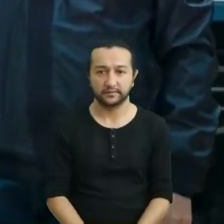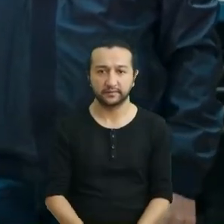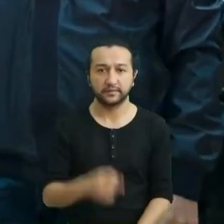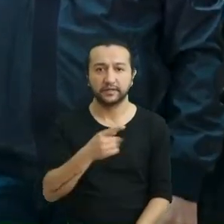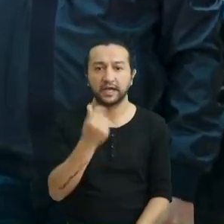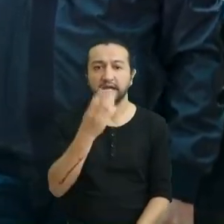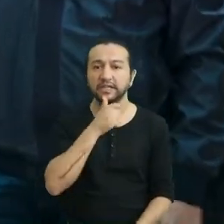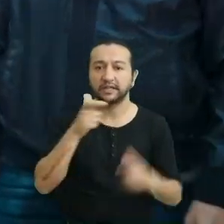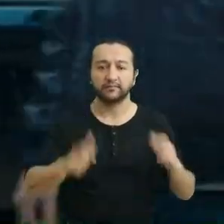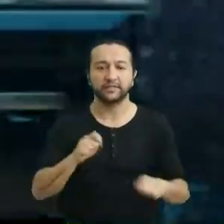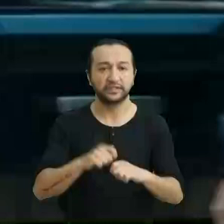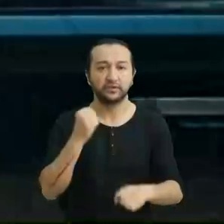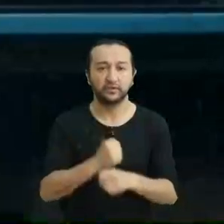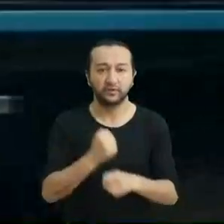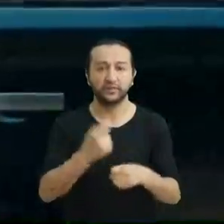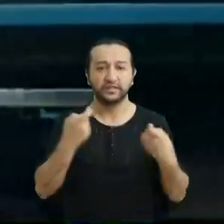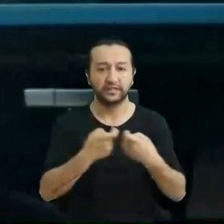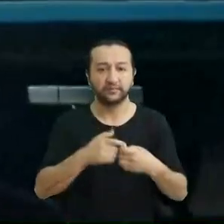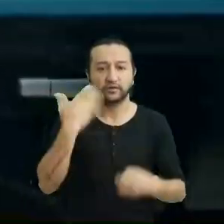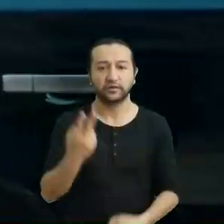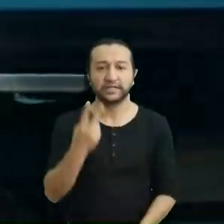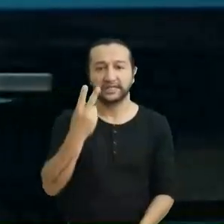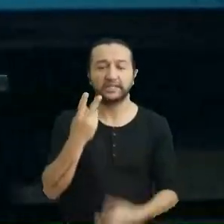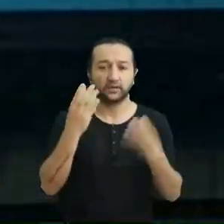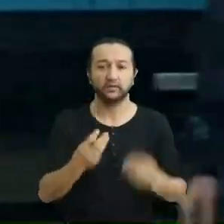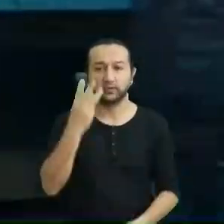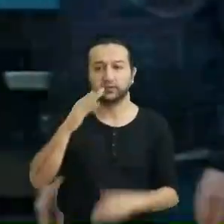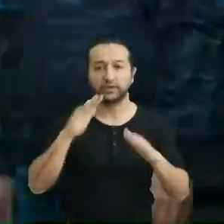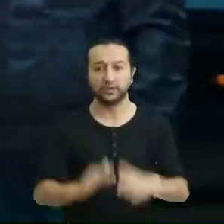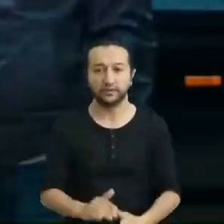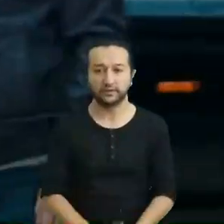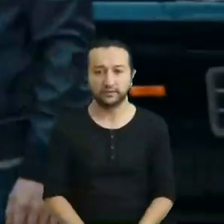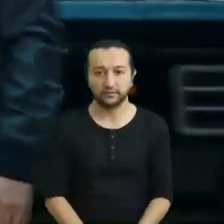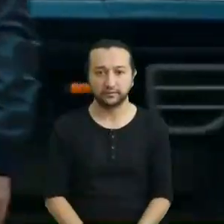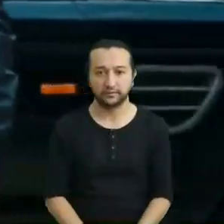Kaç adam yatıyor? Çatışmadan sonra 7 kişiydi. 3 kaldı.